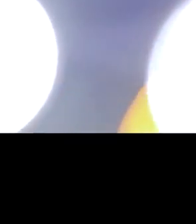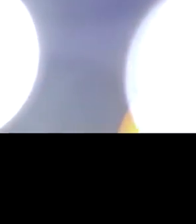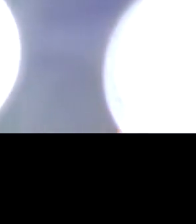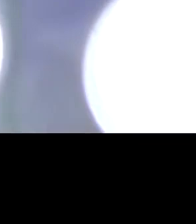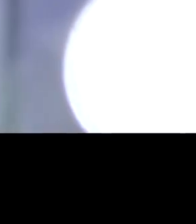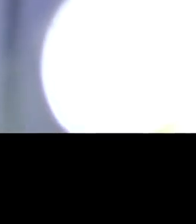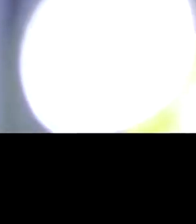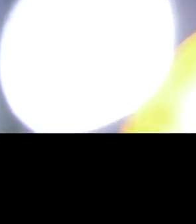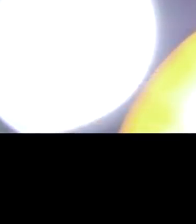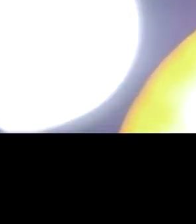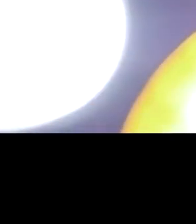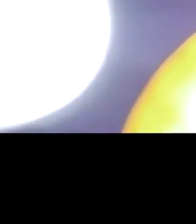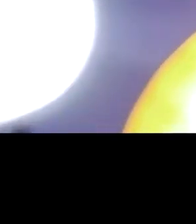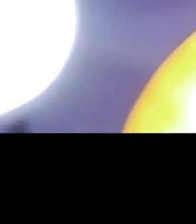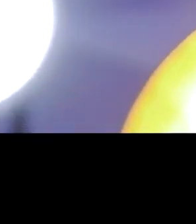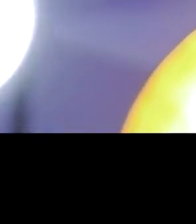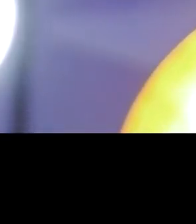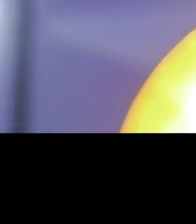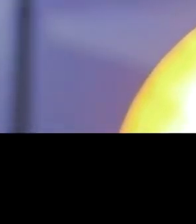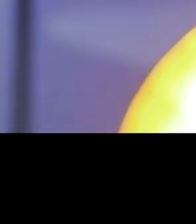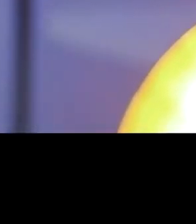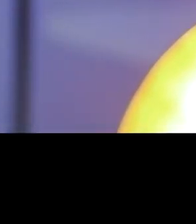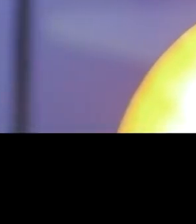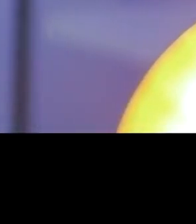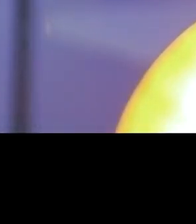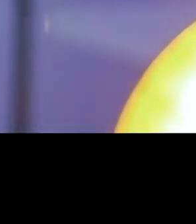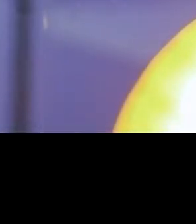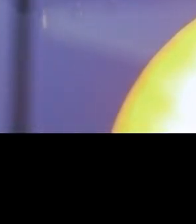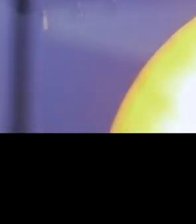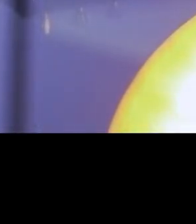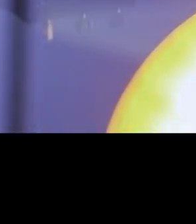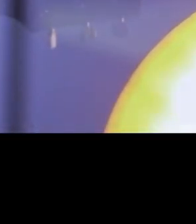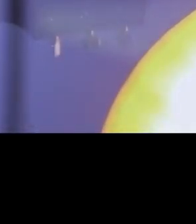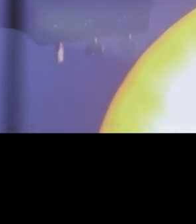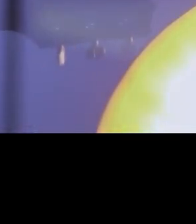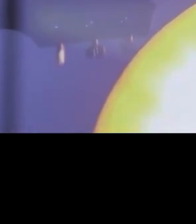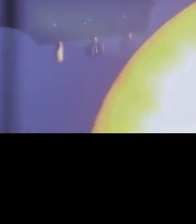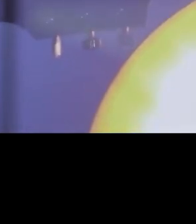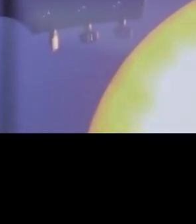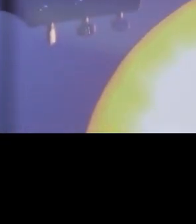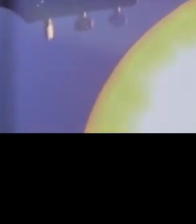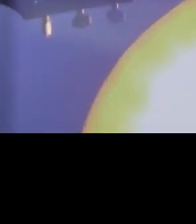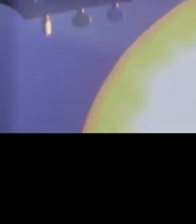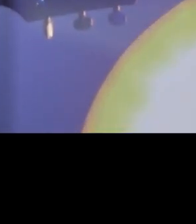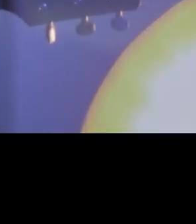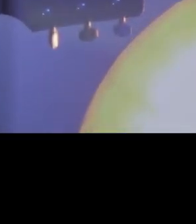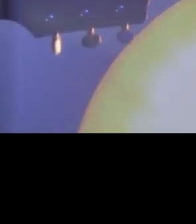Pogledaj, dijete, jer šutiš,